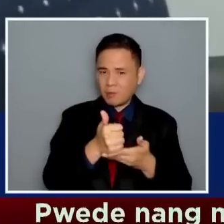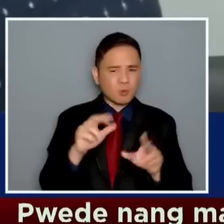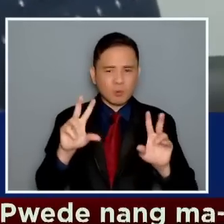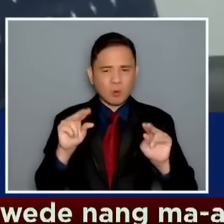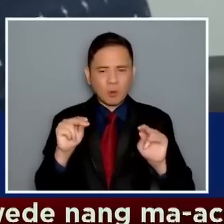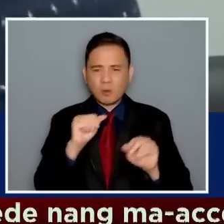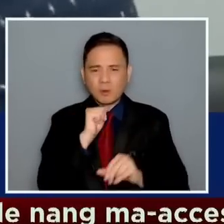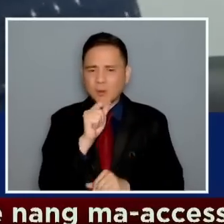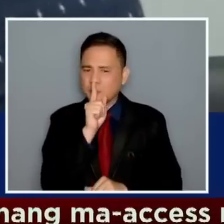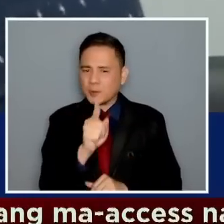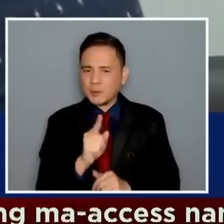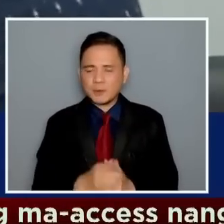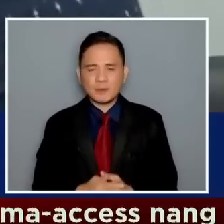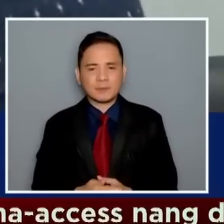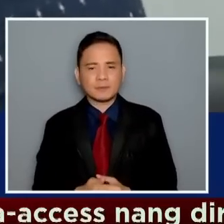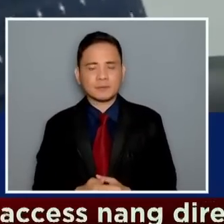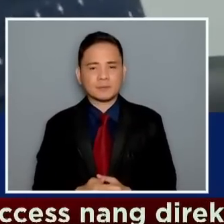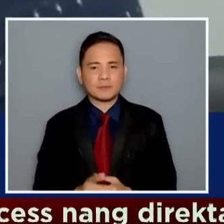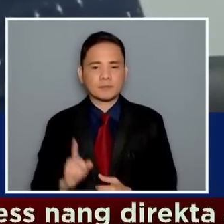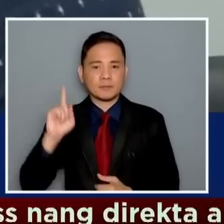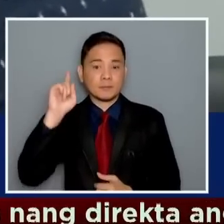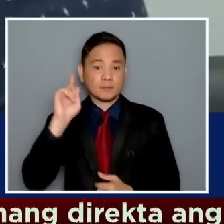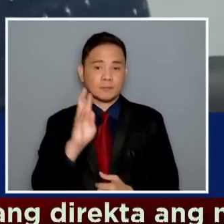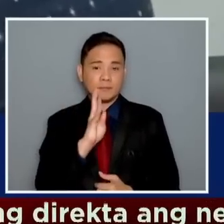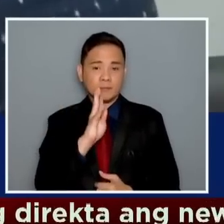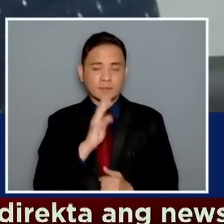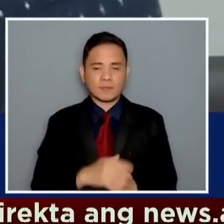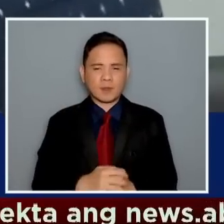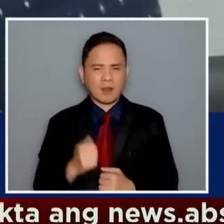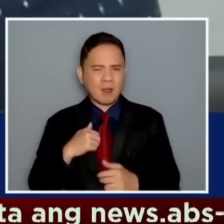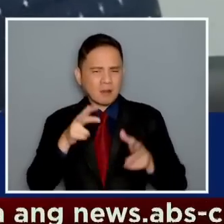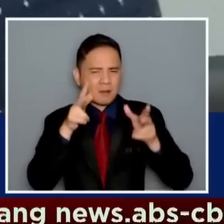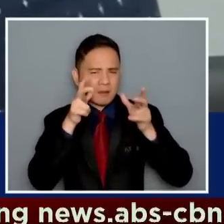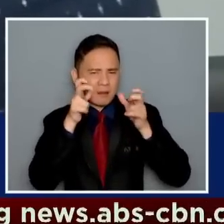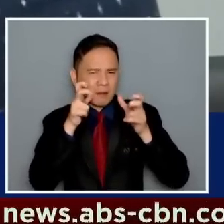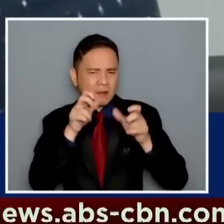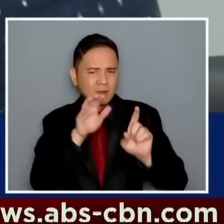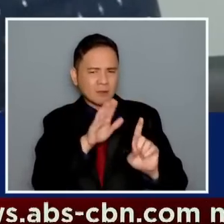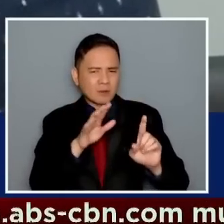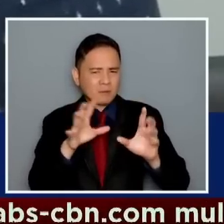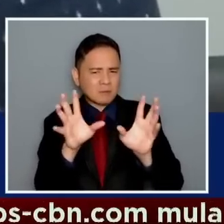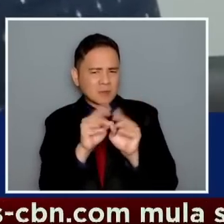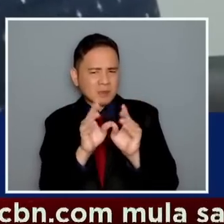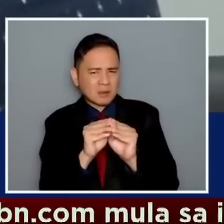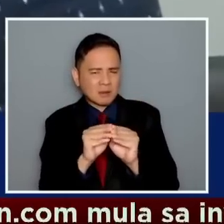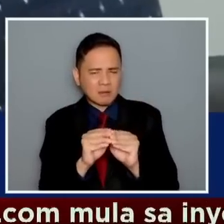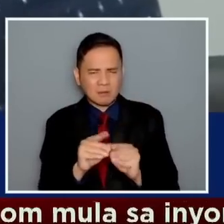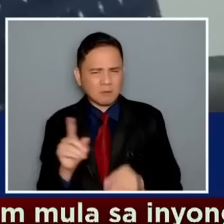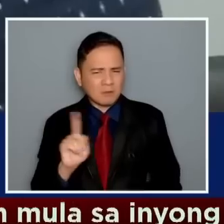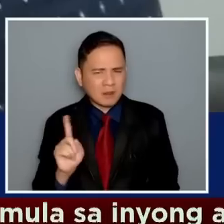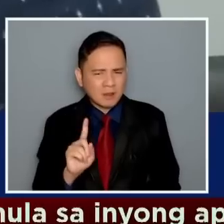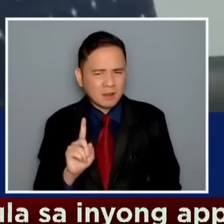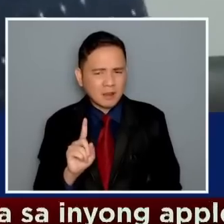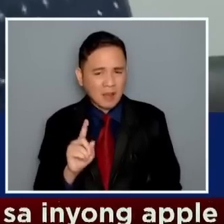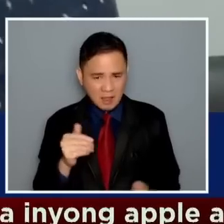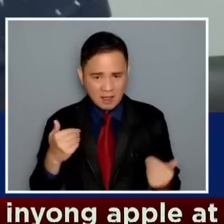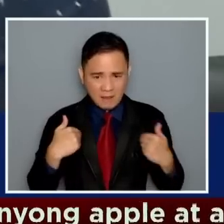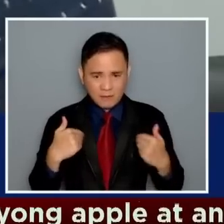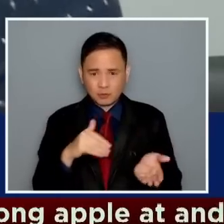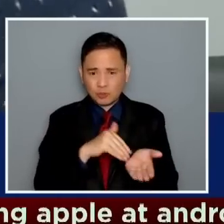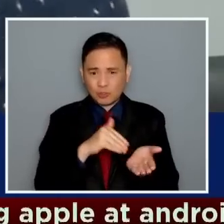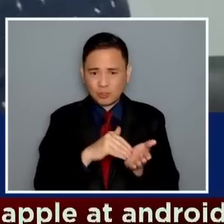ko nung napanood ko nga yung hearing nila. Sabi ko, ha? Bakit sinasabi na may doktor daw na